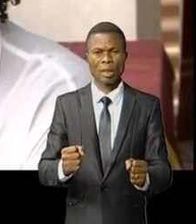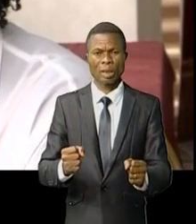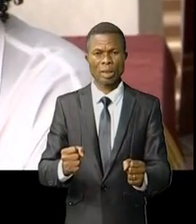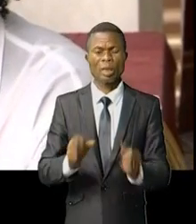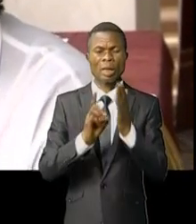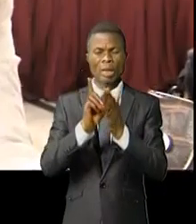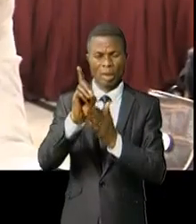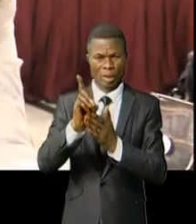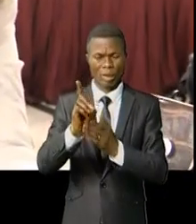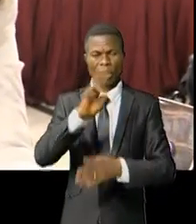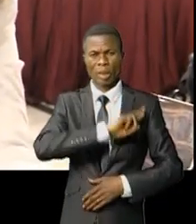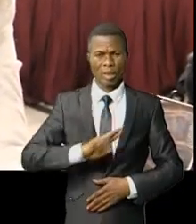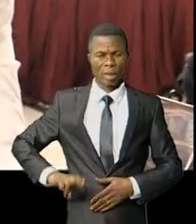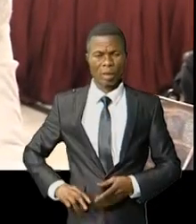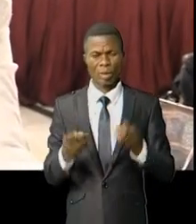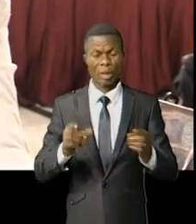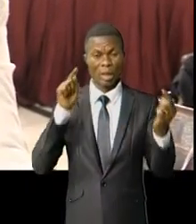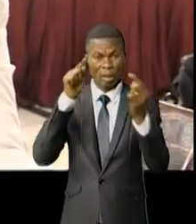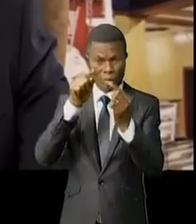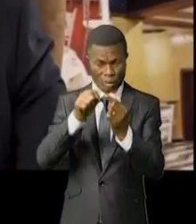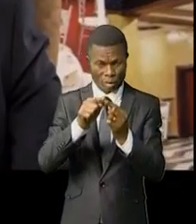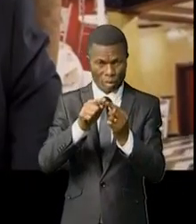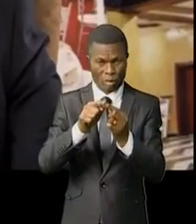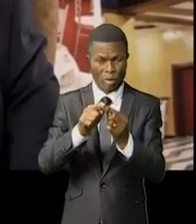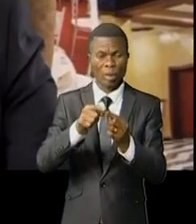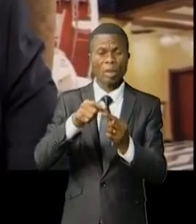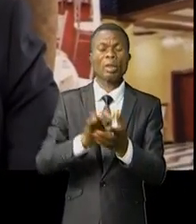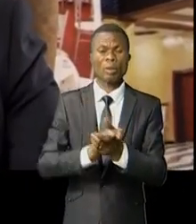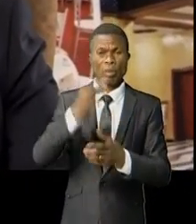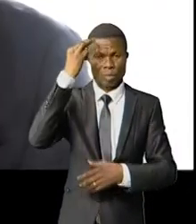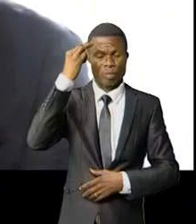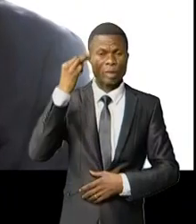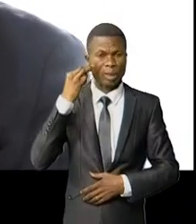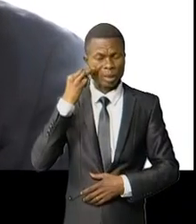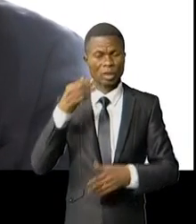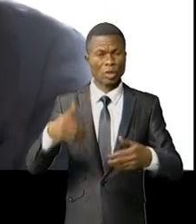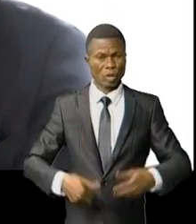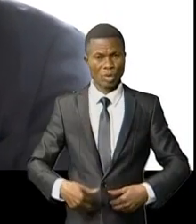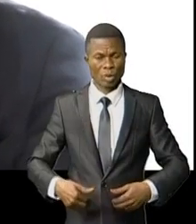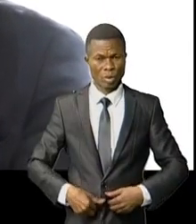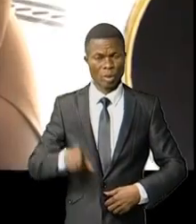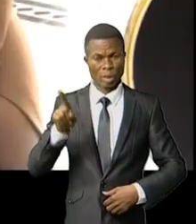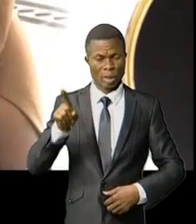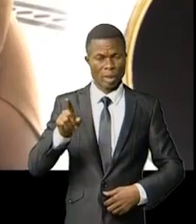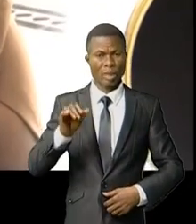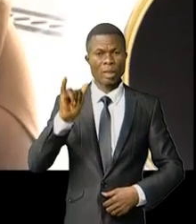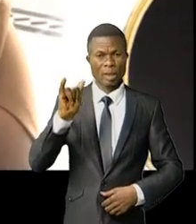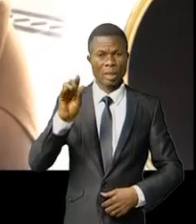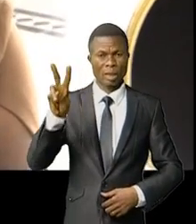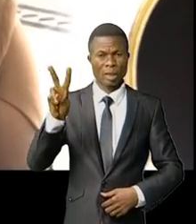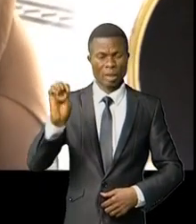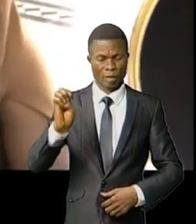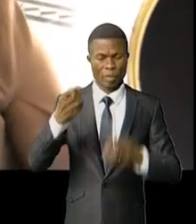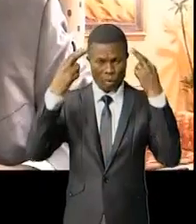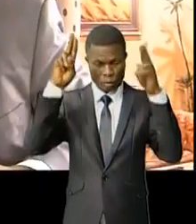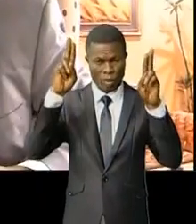le développement en RDC. Les objectifs assignés par le numéro 1 du ministère de la Jeunesse, Yves Monkoulou Zola, ont été atteints,